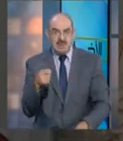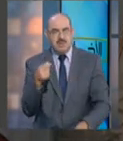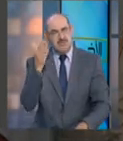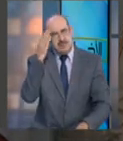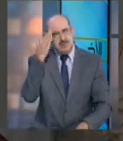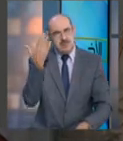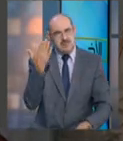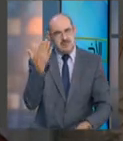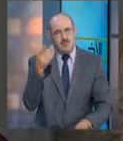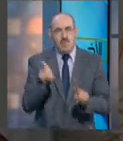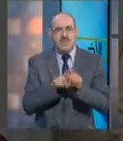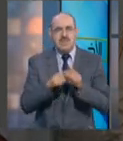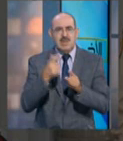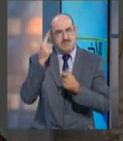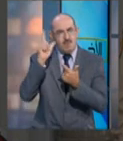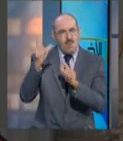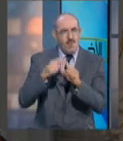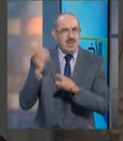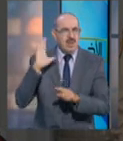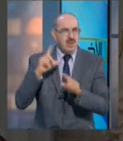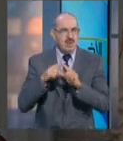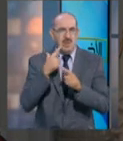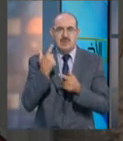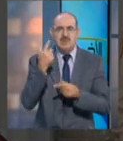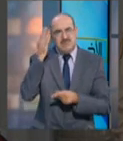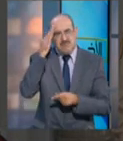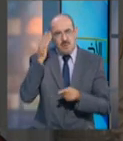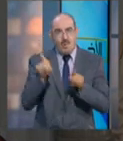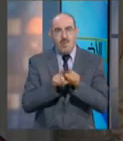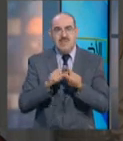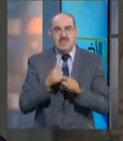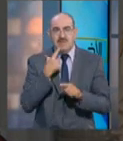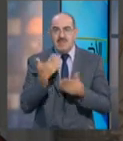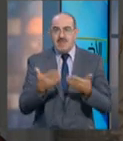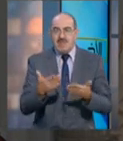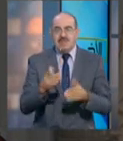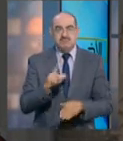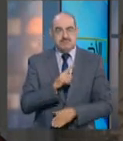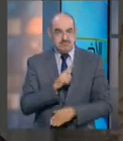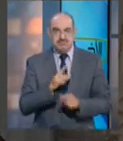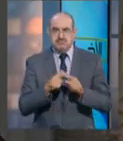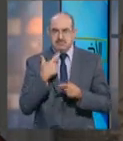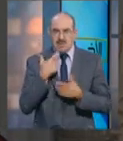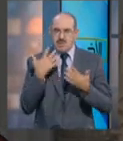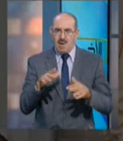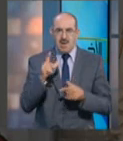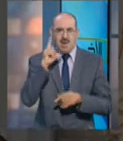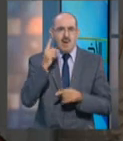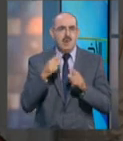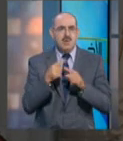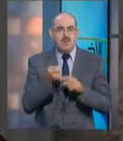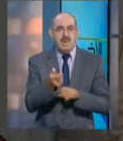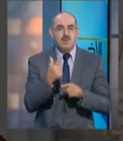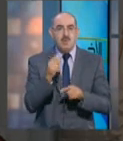ولد الجزائر، ولد النضال، ولد التحرير، وبالذات احنا على على على أبواب ثورة نوفمبر